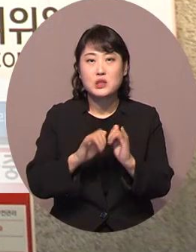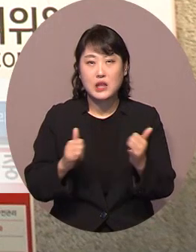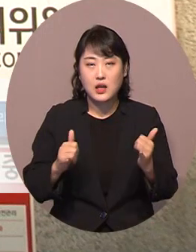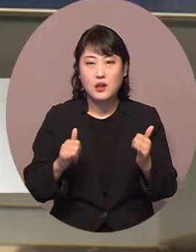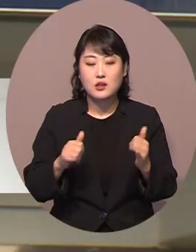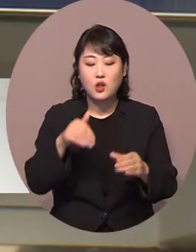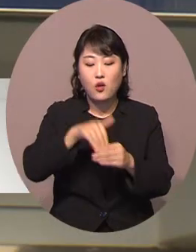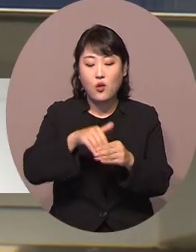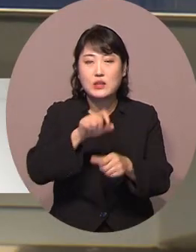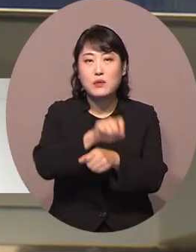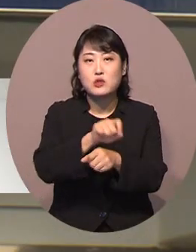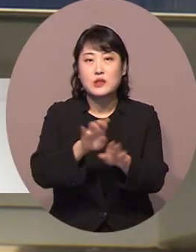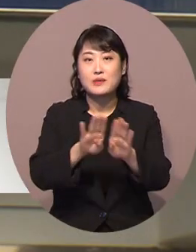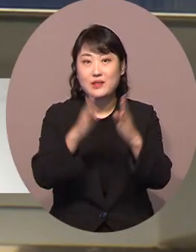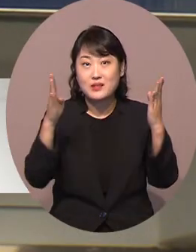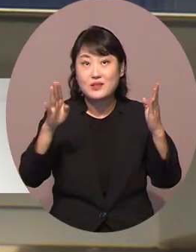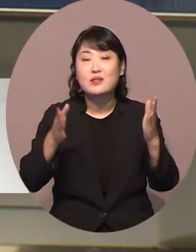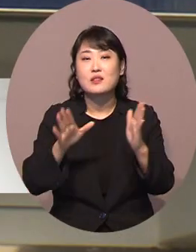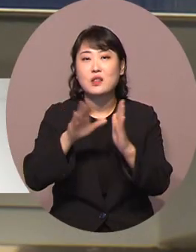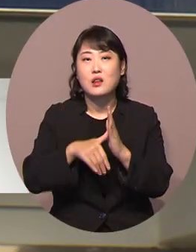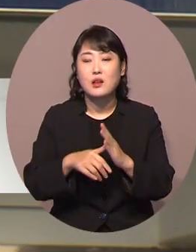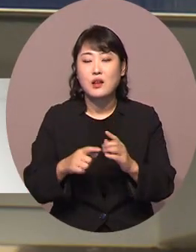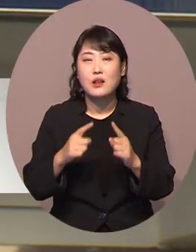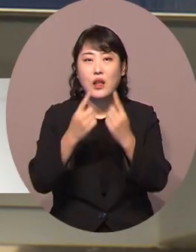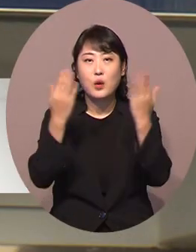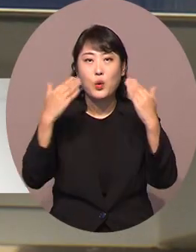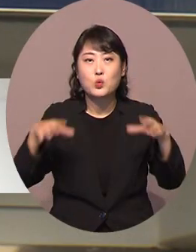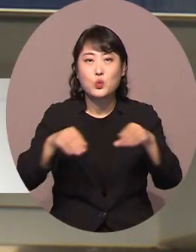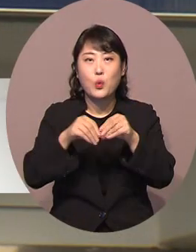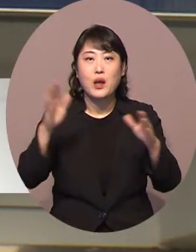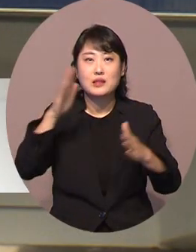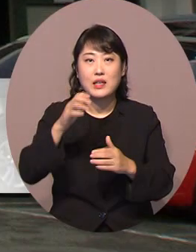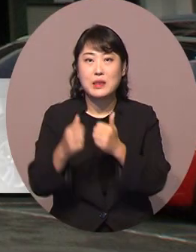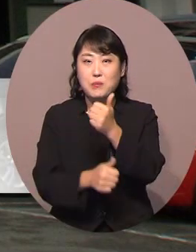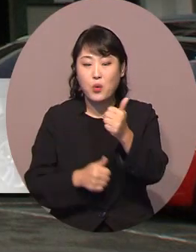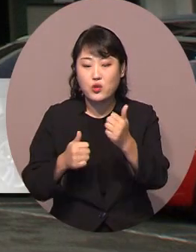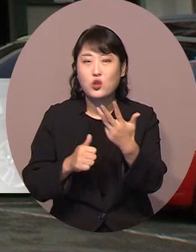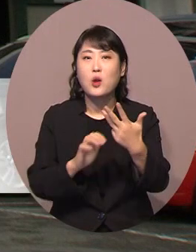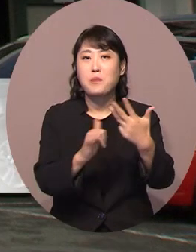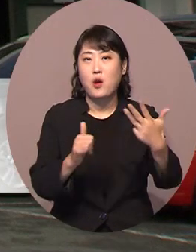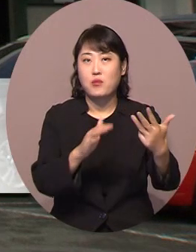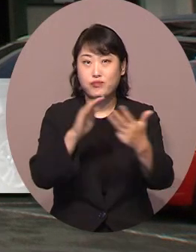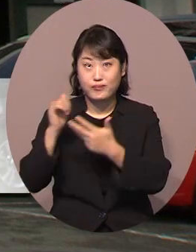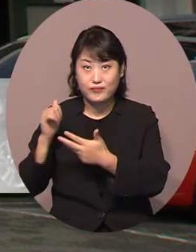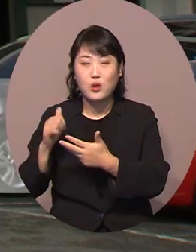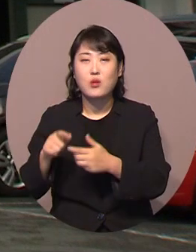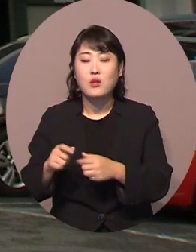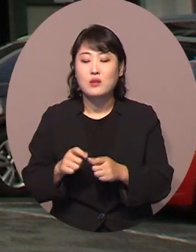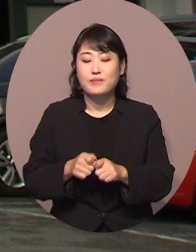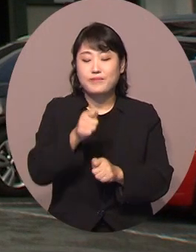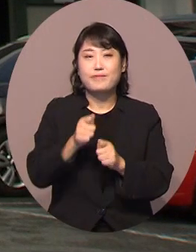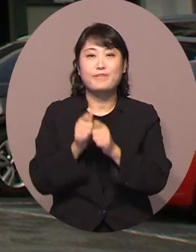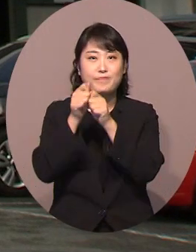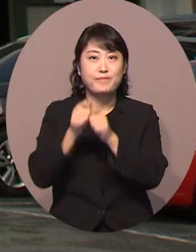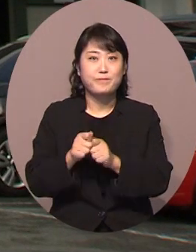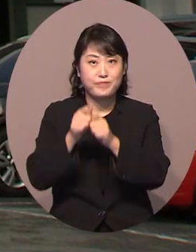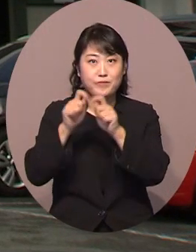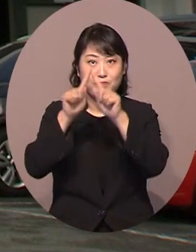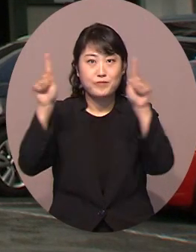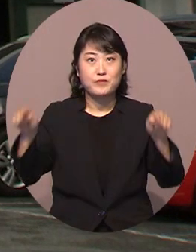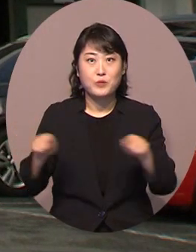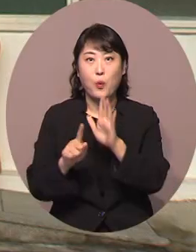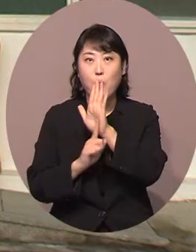개소식에 대학교 총학생회 임원 등 여덟 명을 참석시킨 뒤 선전용 피켓을 드는 등 선거 운동을 하게